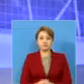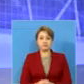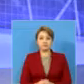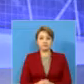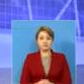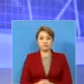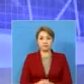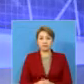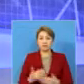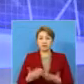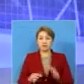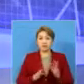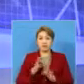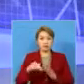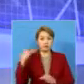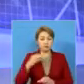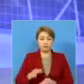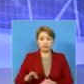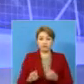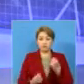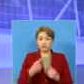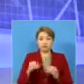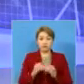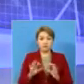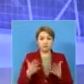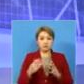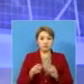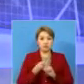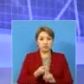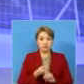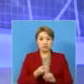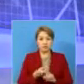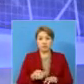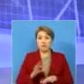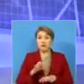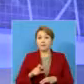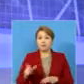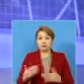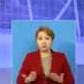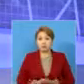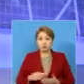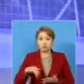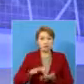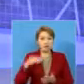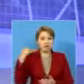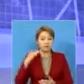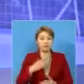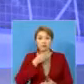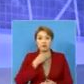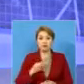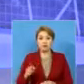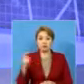А мы продолжаем. За последние сутки в Актюбинской области выявлены 10 случаев коронавируса. Инфицированные проживают в городе Актюбе, а также в